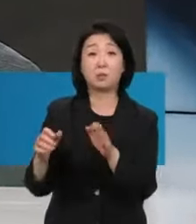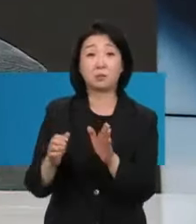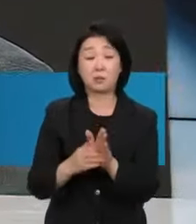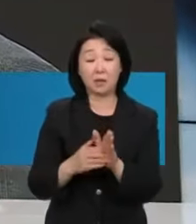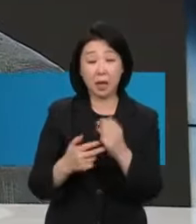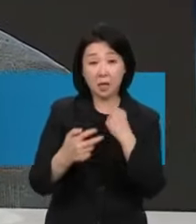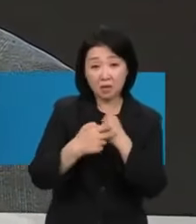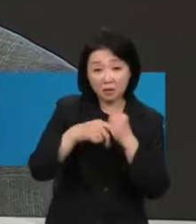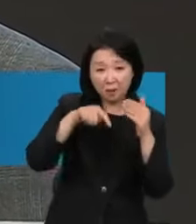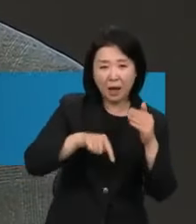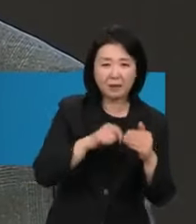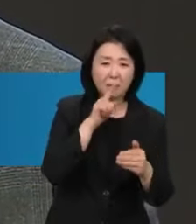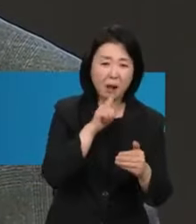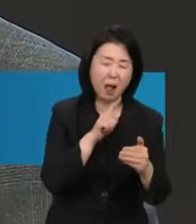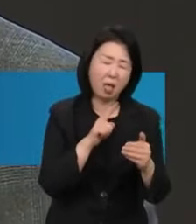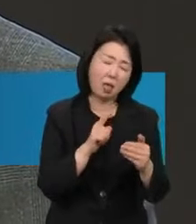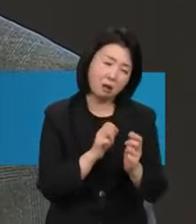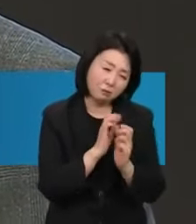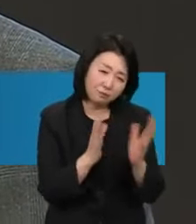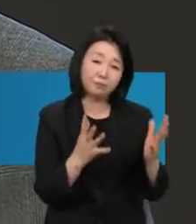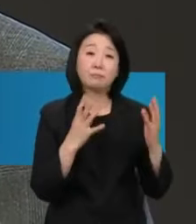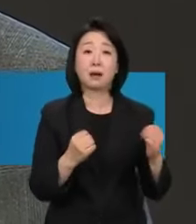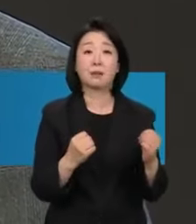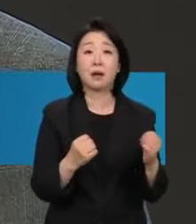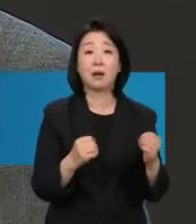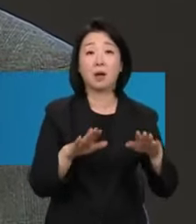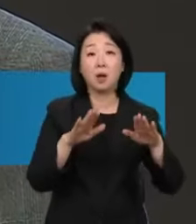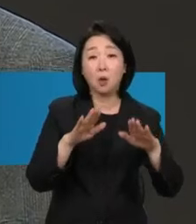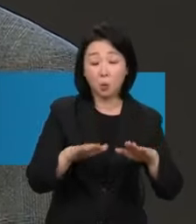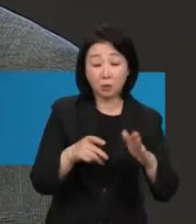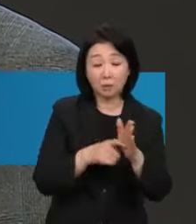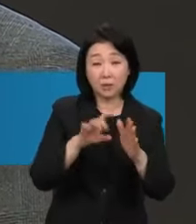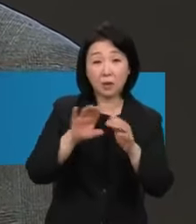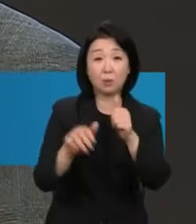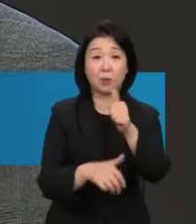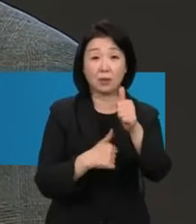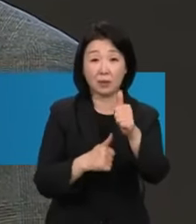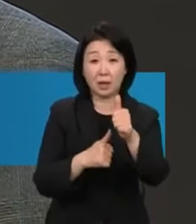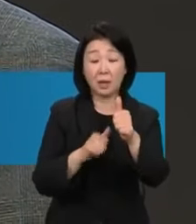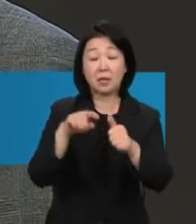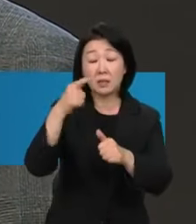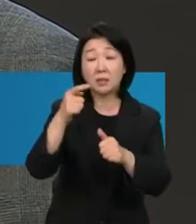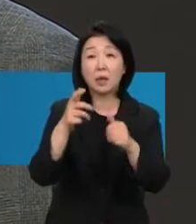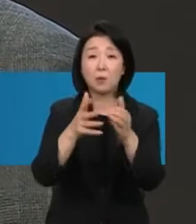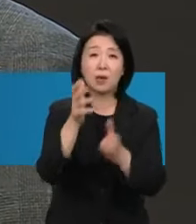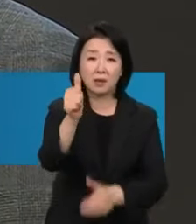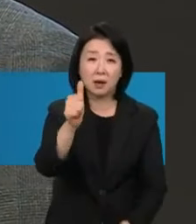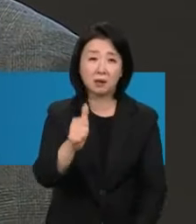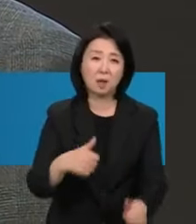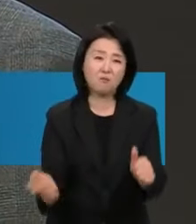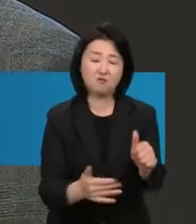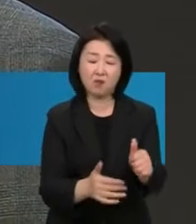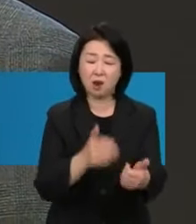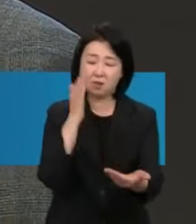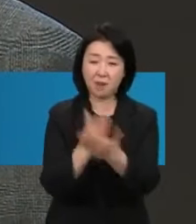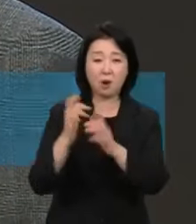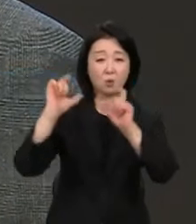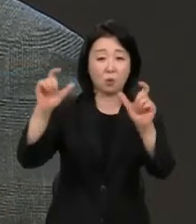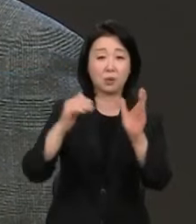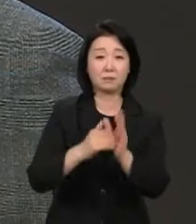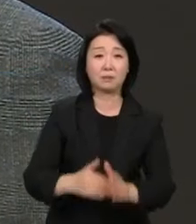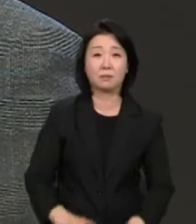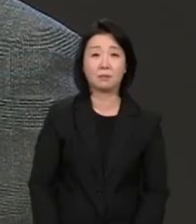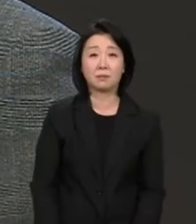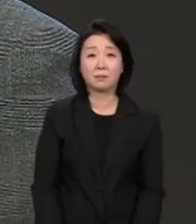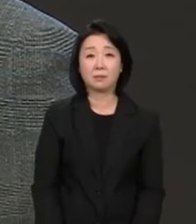내부에서 여러 잡음이 나온 탓인데 급기야 오늘 의협 비대위가 차기 회장에게 분열을 조장하지 말라며 경고했습니다.